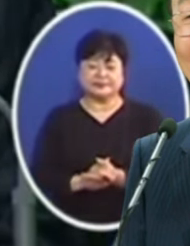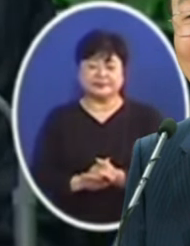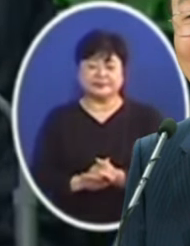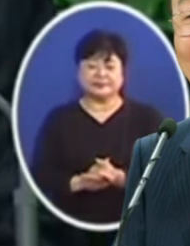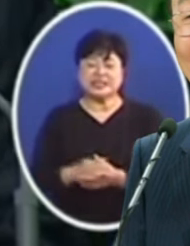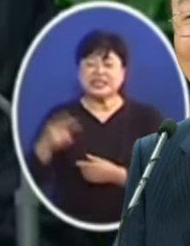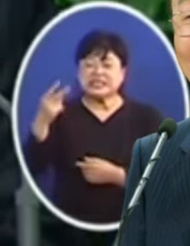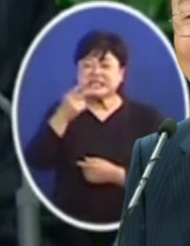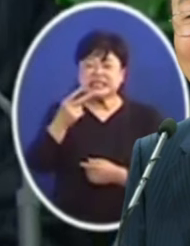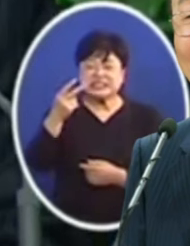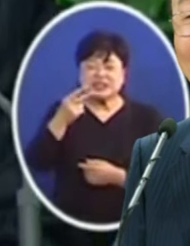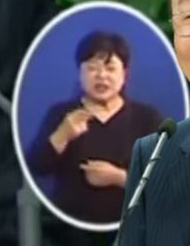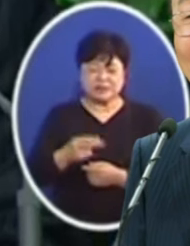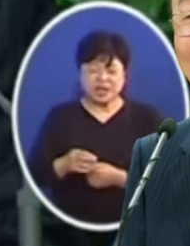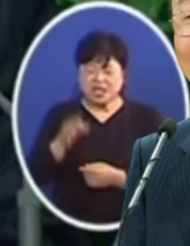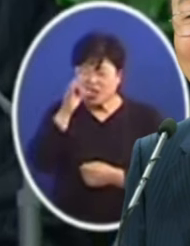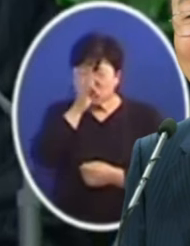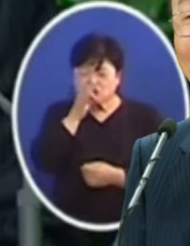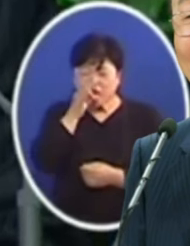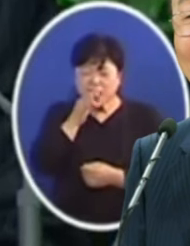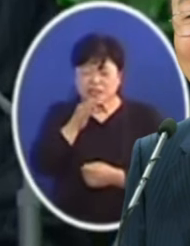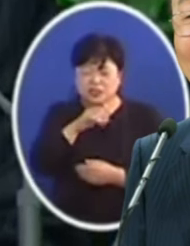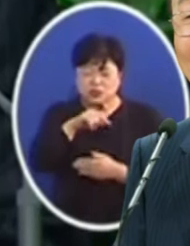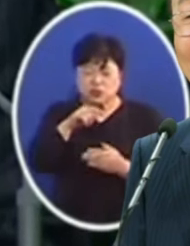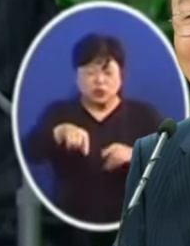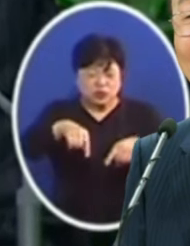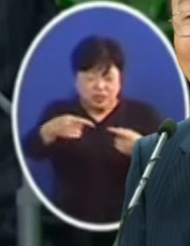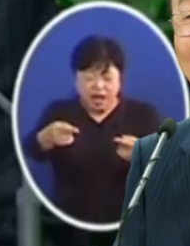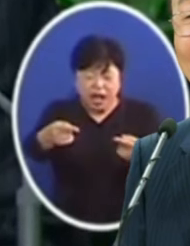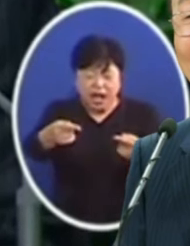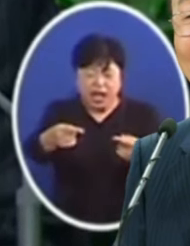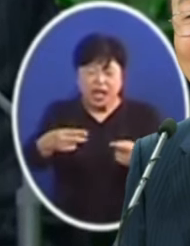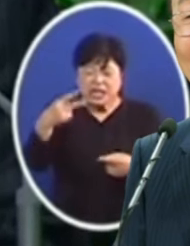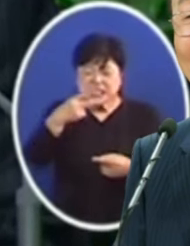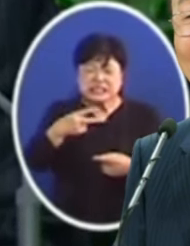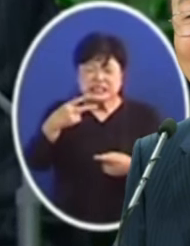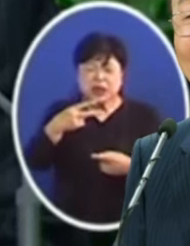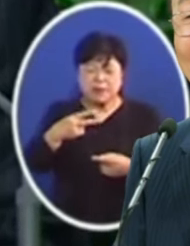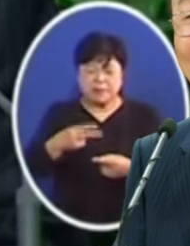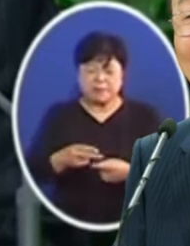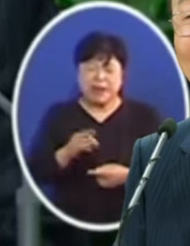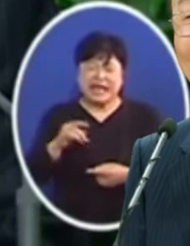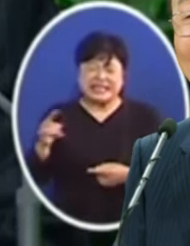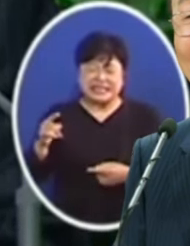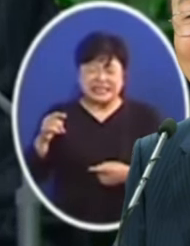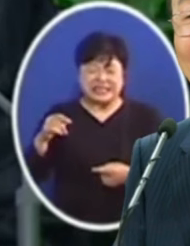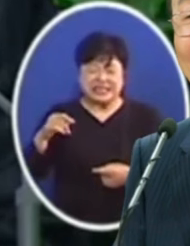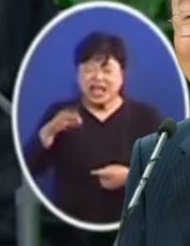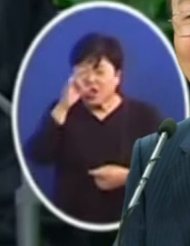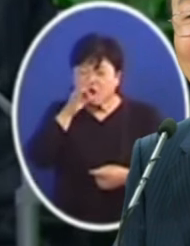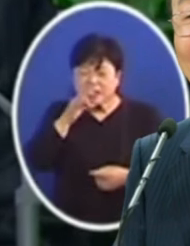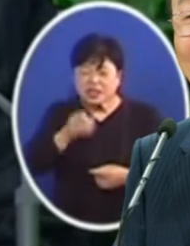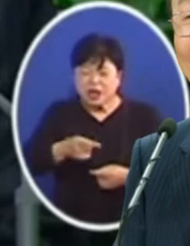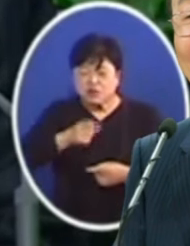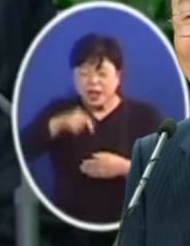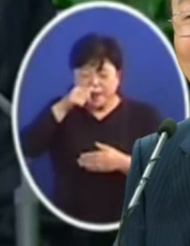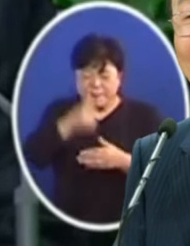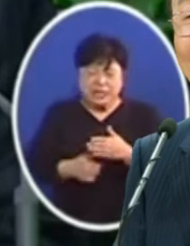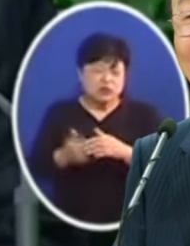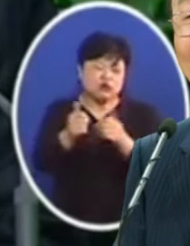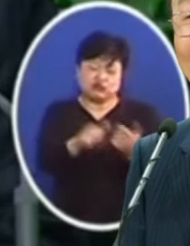약 2,000마리의 돼지 떼 속에 들어가서 2,000마리가 다 물속으로 뛰어들어가 죽어버리고 마는